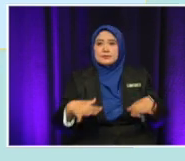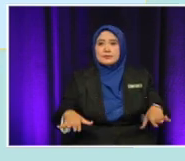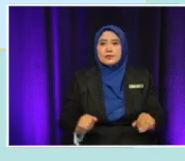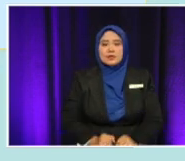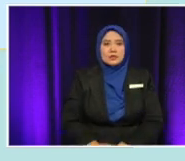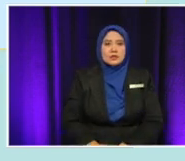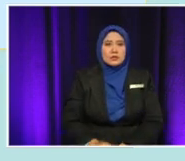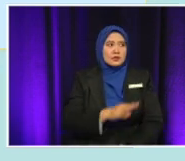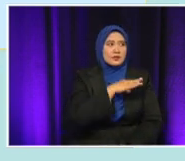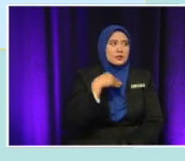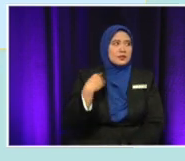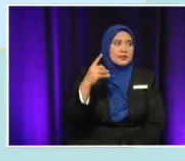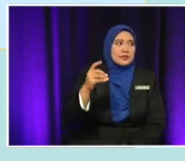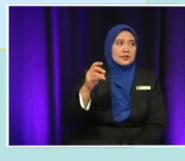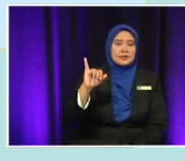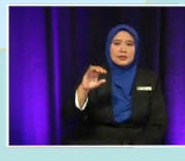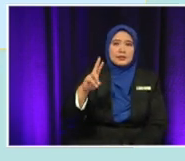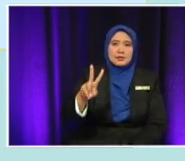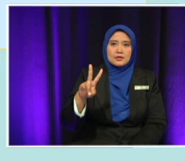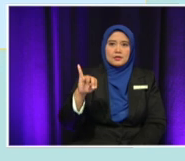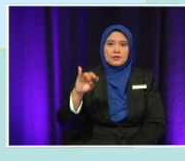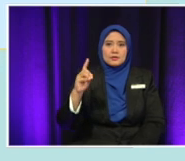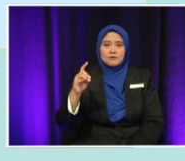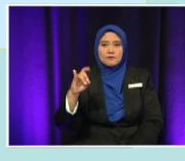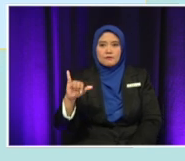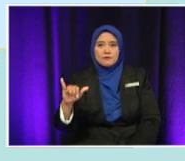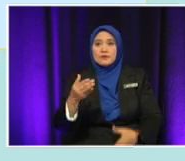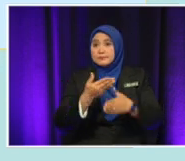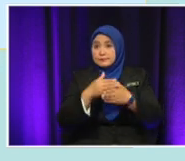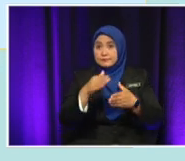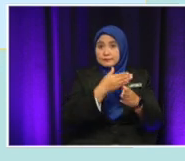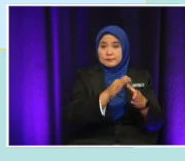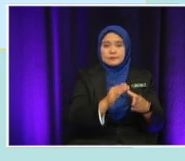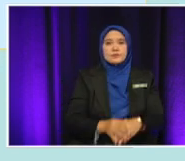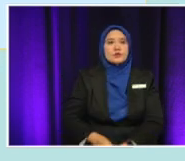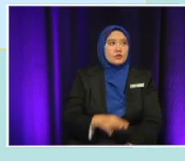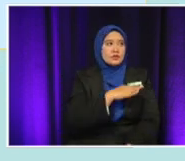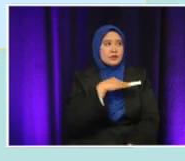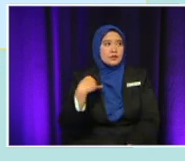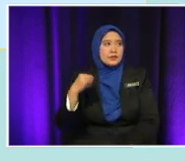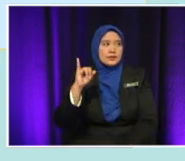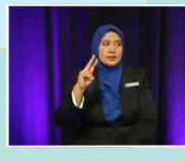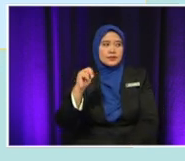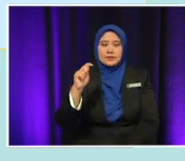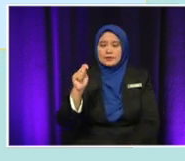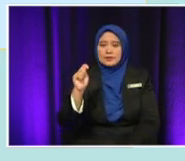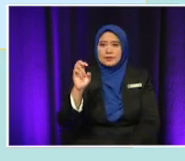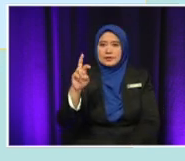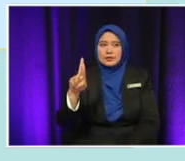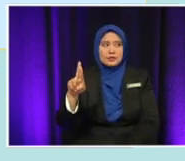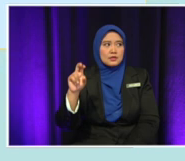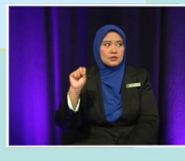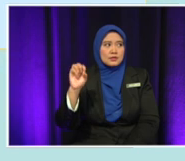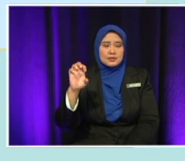bahagian kepada semua bahagia yang bertindak itu oke kemudian in the set pun tidak dipecahan Oke baiklah jadi untuk